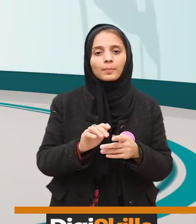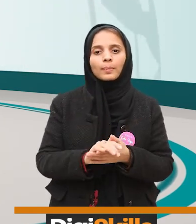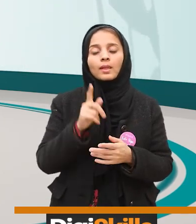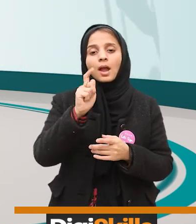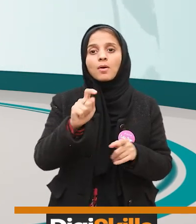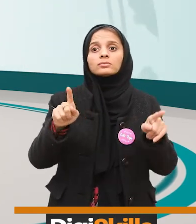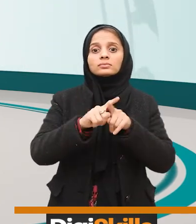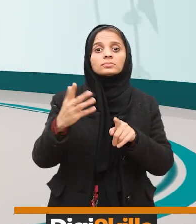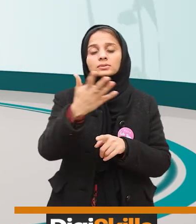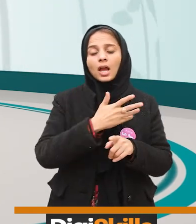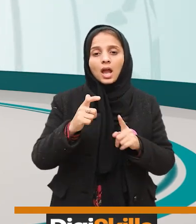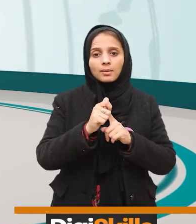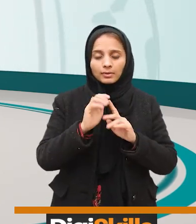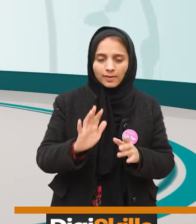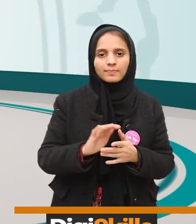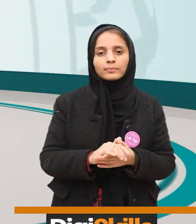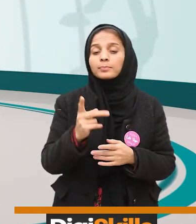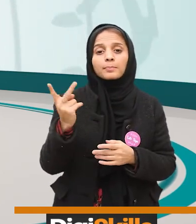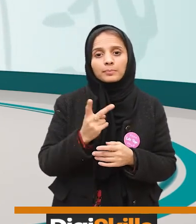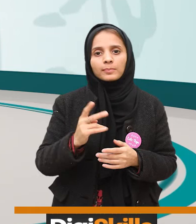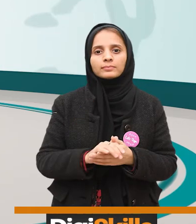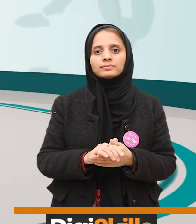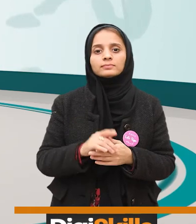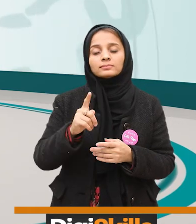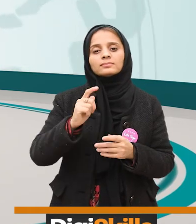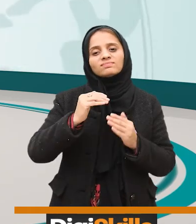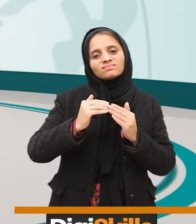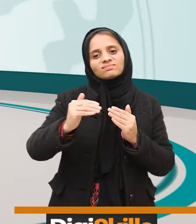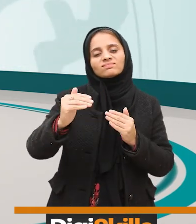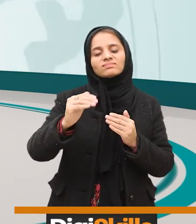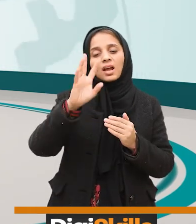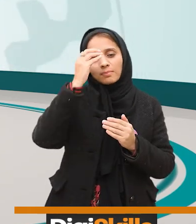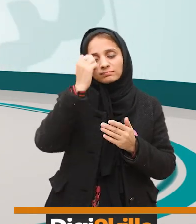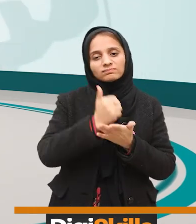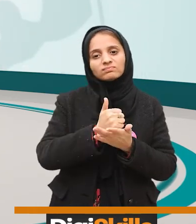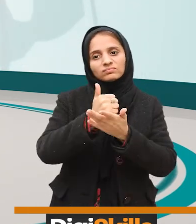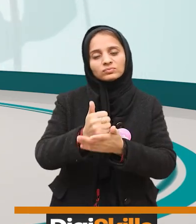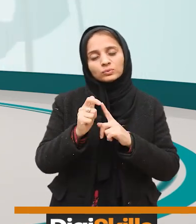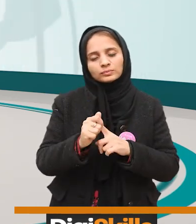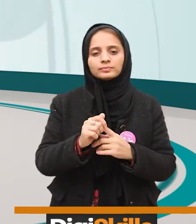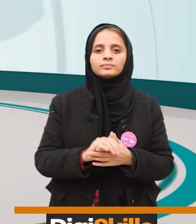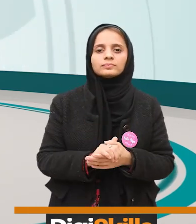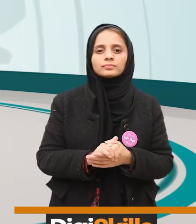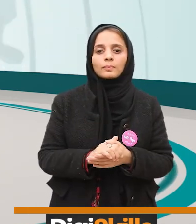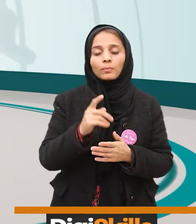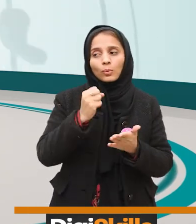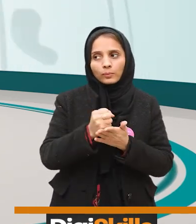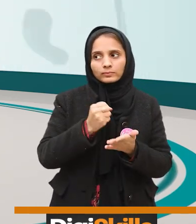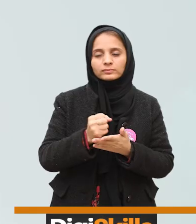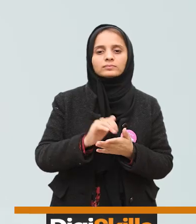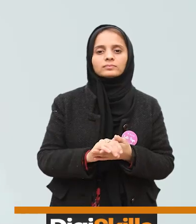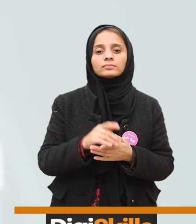آپ کے ساتھ لوگ کام کر رہے ہیں تو آپ نے ان کو بھی پے کرنا ہے۔ سو دیر فور کلائنٹ ریٹینشن از ویری امپورٹنٹ۔ کوشش